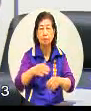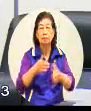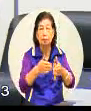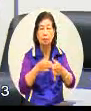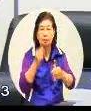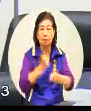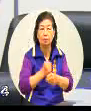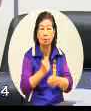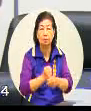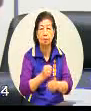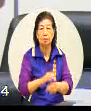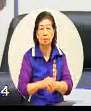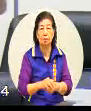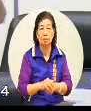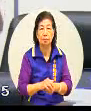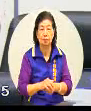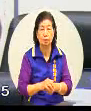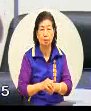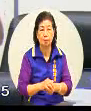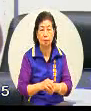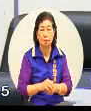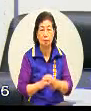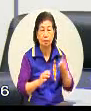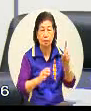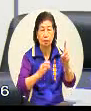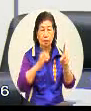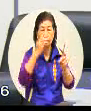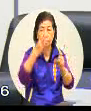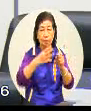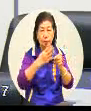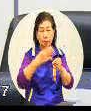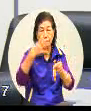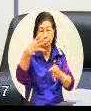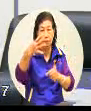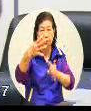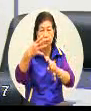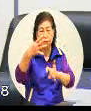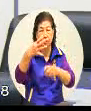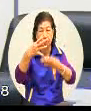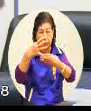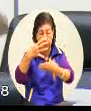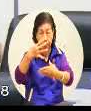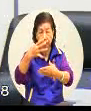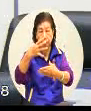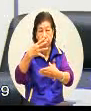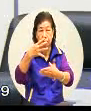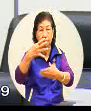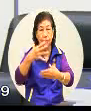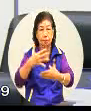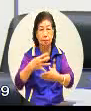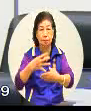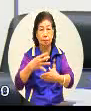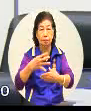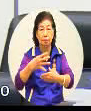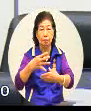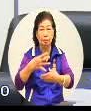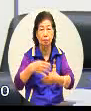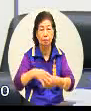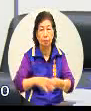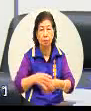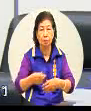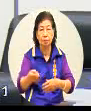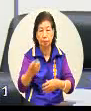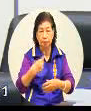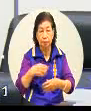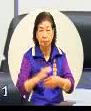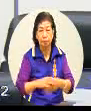咱民国。1904年到今年4月19，今年4月19，就来党土